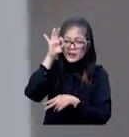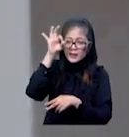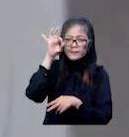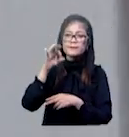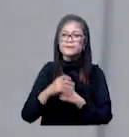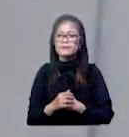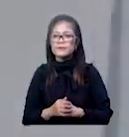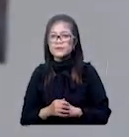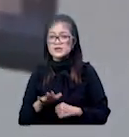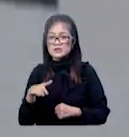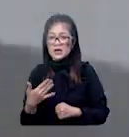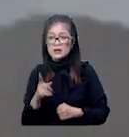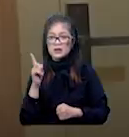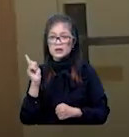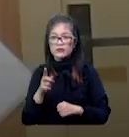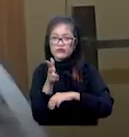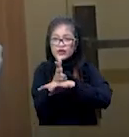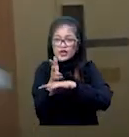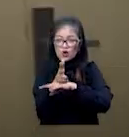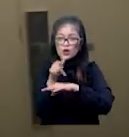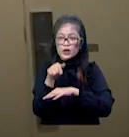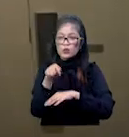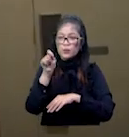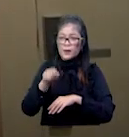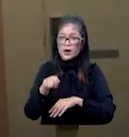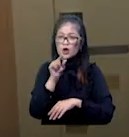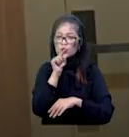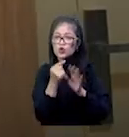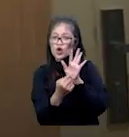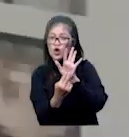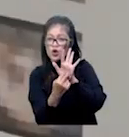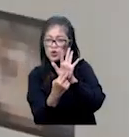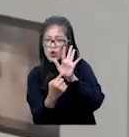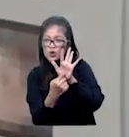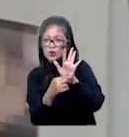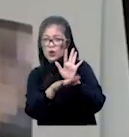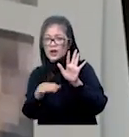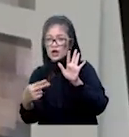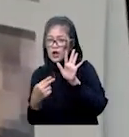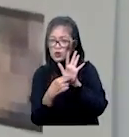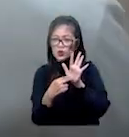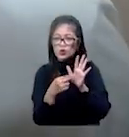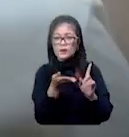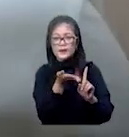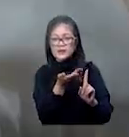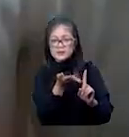Puluhan video dan foto porno di koleksi pelaku digunakannya untuk diperlihatkan pada para korban sebelum melakukan aksi pelecehan.